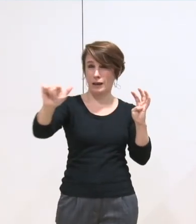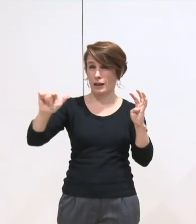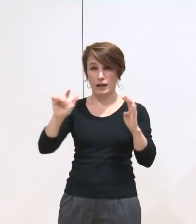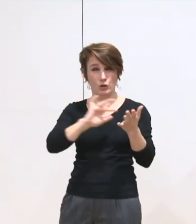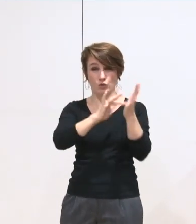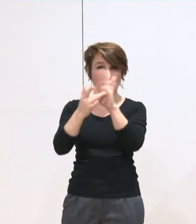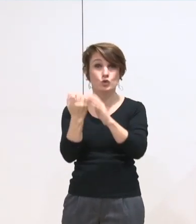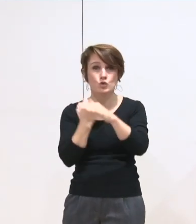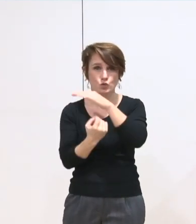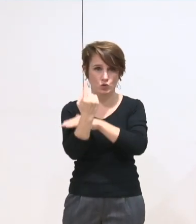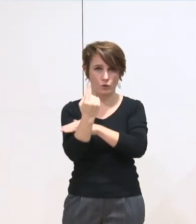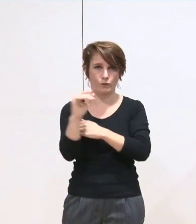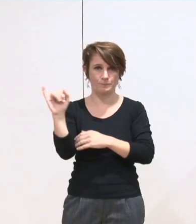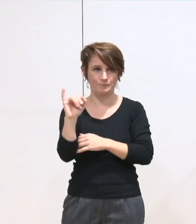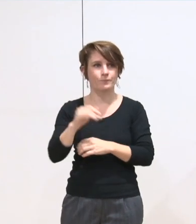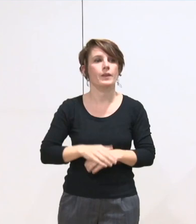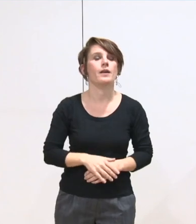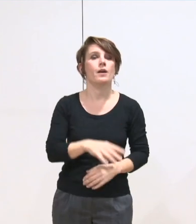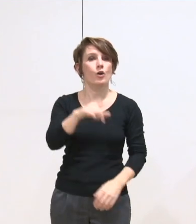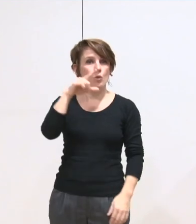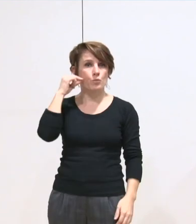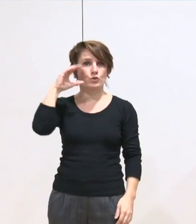Martin est présente. Hakim Sabri.